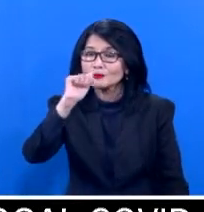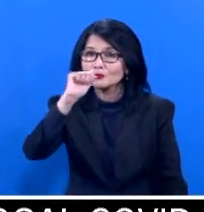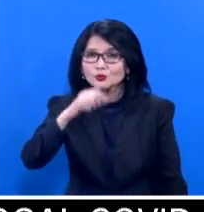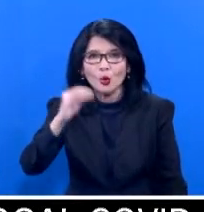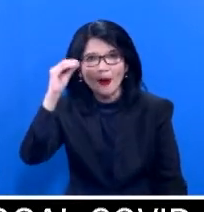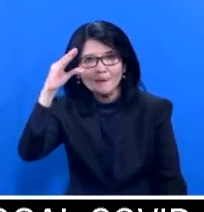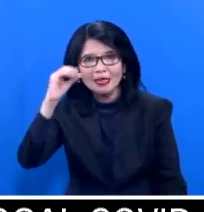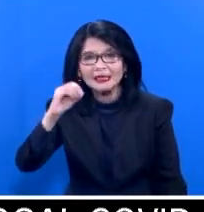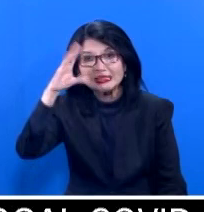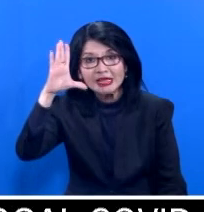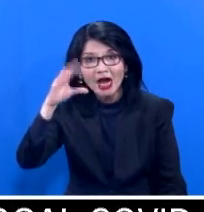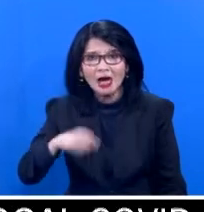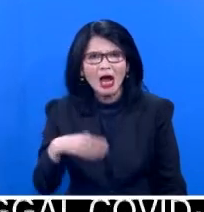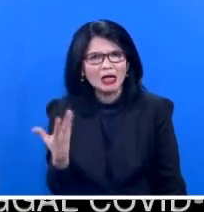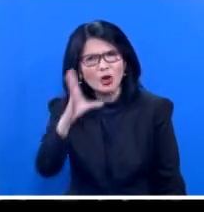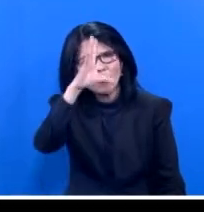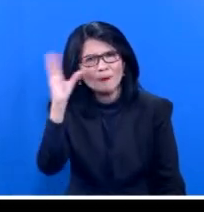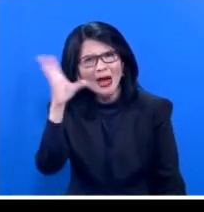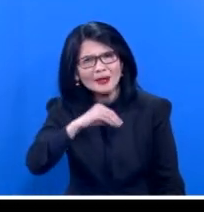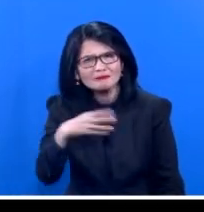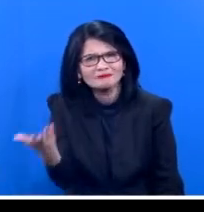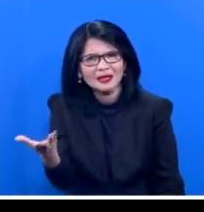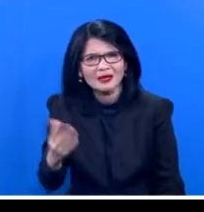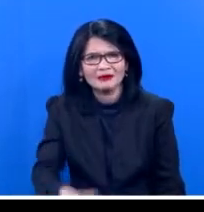pagi, siang, atau malam ya.